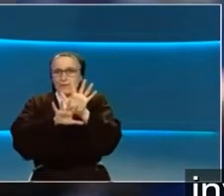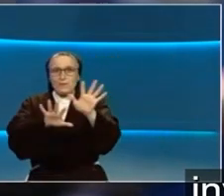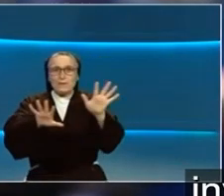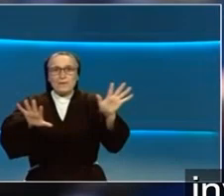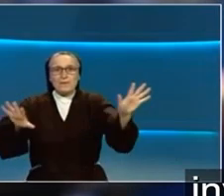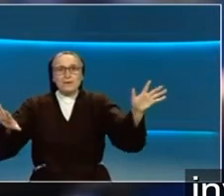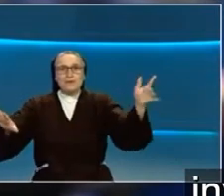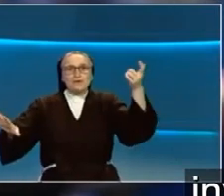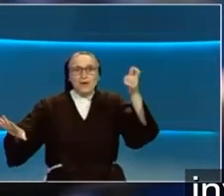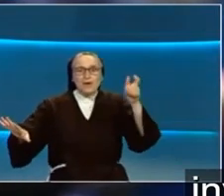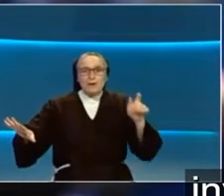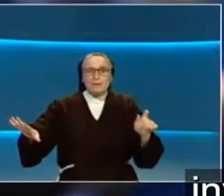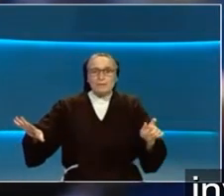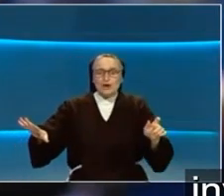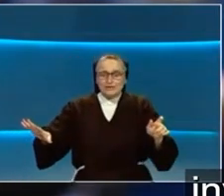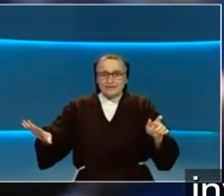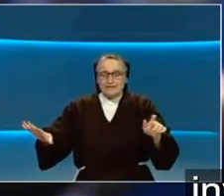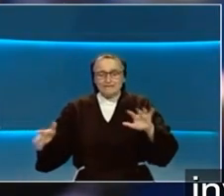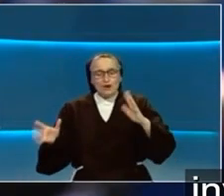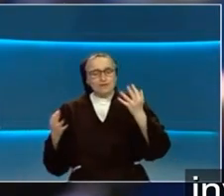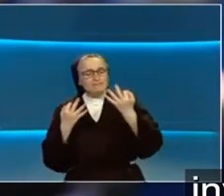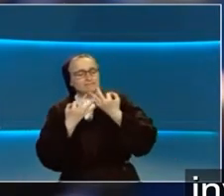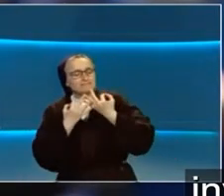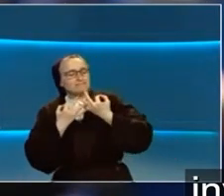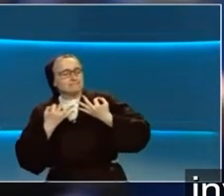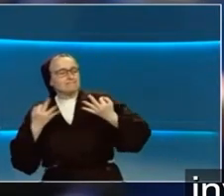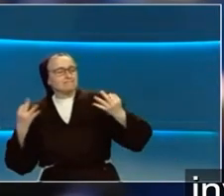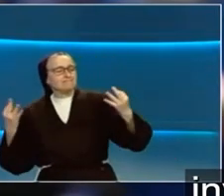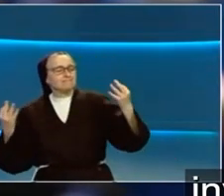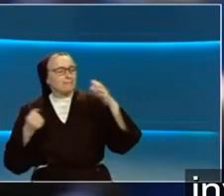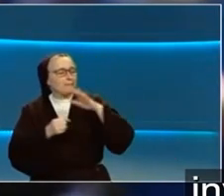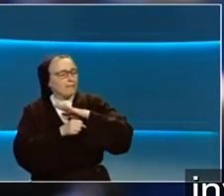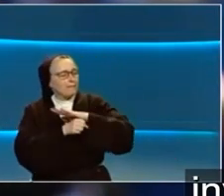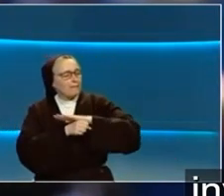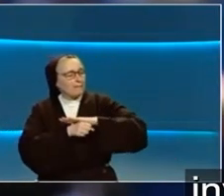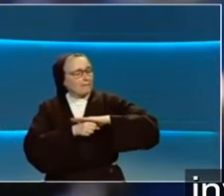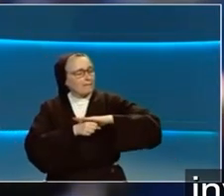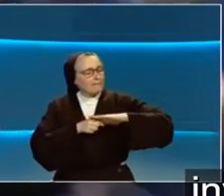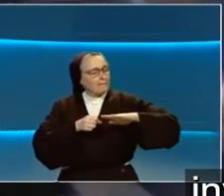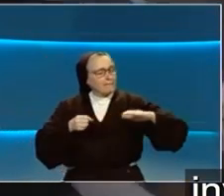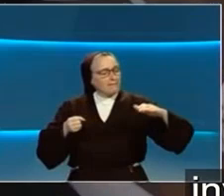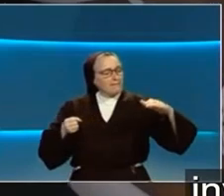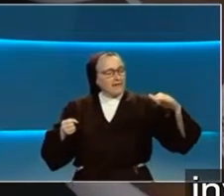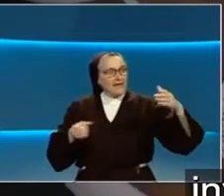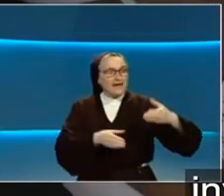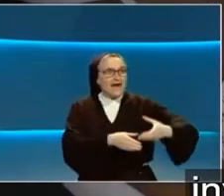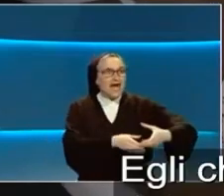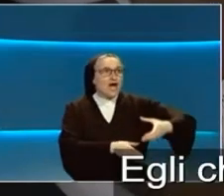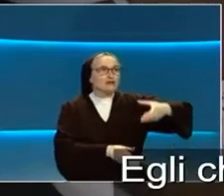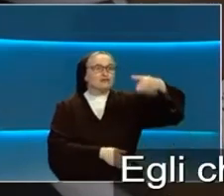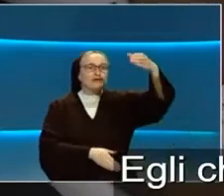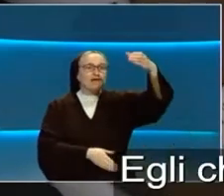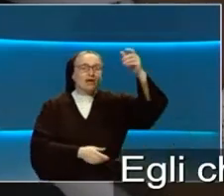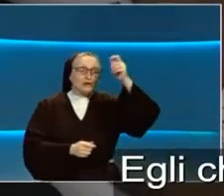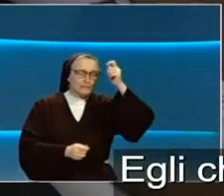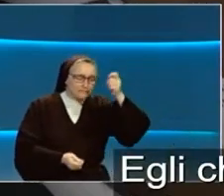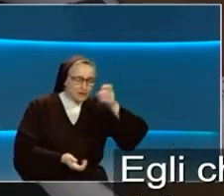Ut qui menon meis meritis, intra levitarum